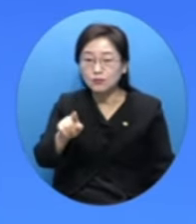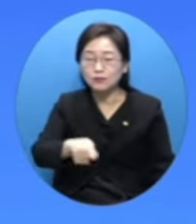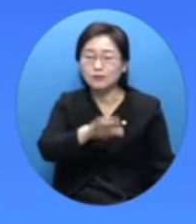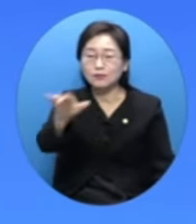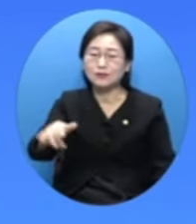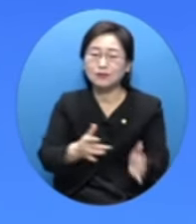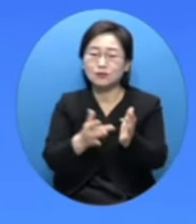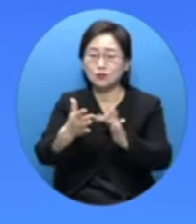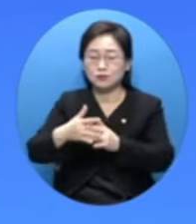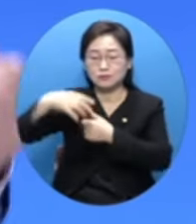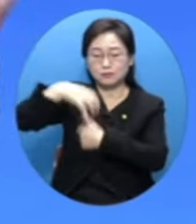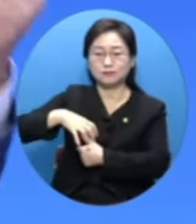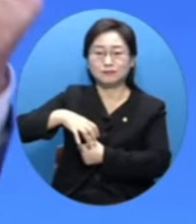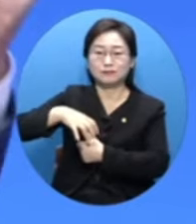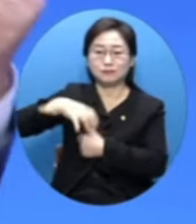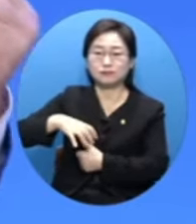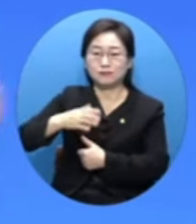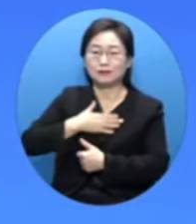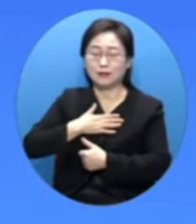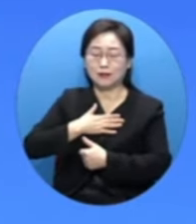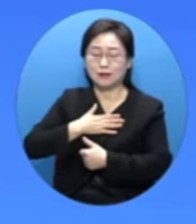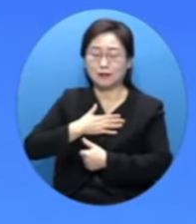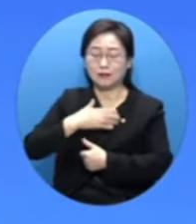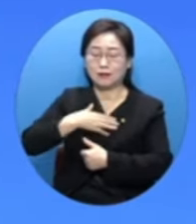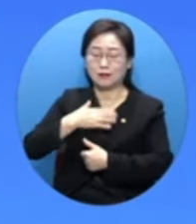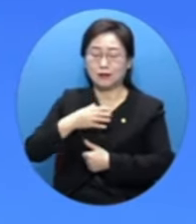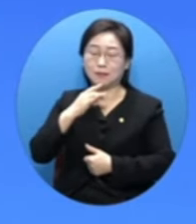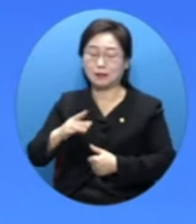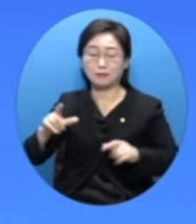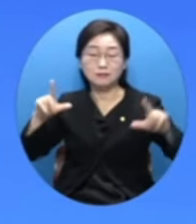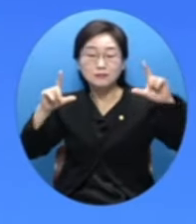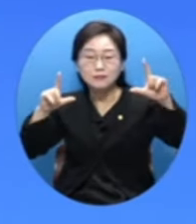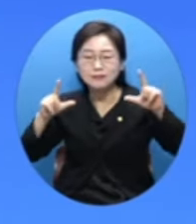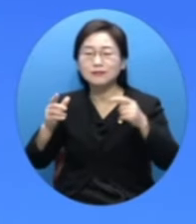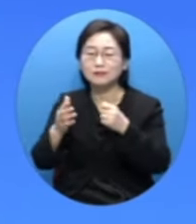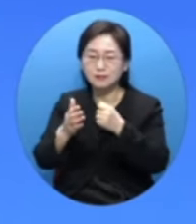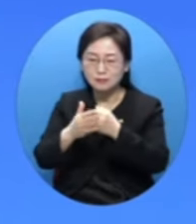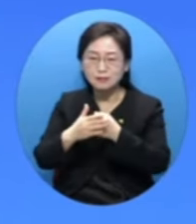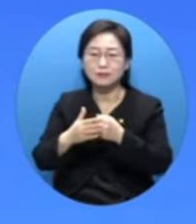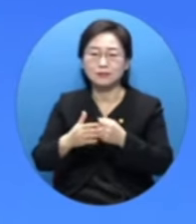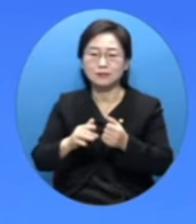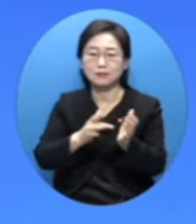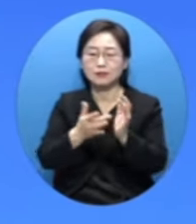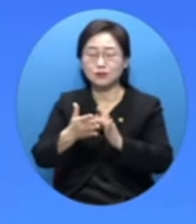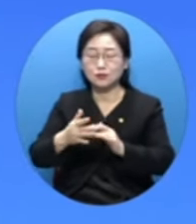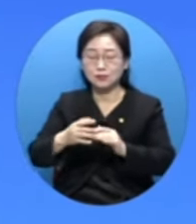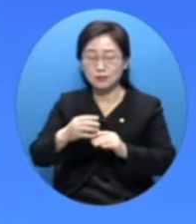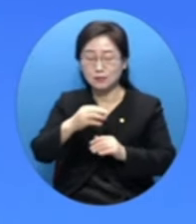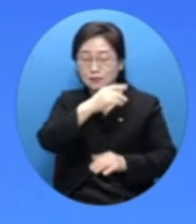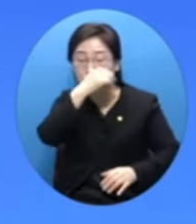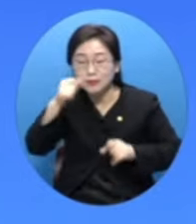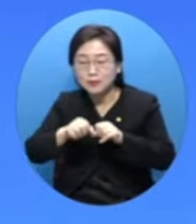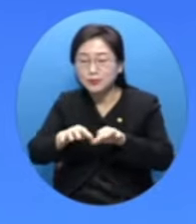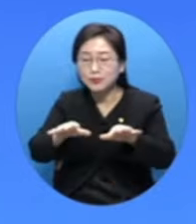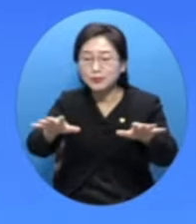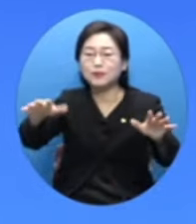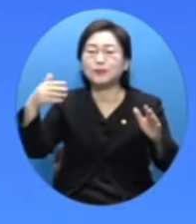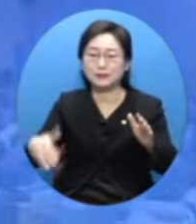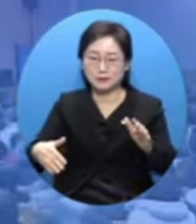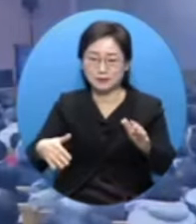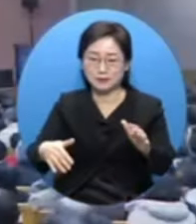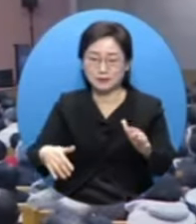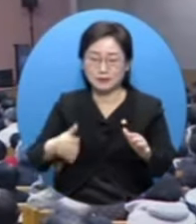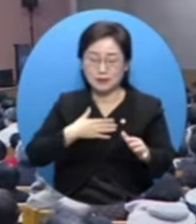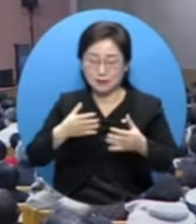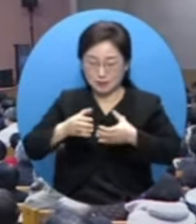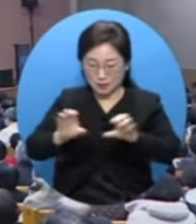예수를 내 안에 가둬놓고 나 자신의 모습을 나타내고 있기 때문에 예수님의 향유가 나타나지 않는 것입니다. 내가 깨어지고